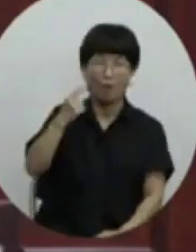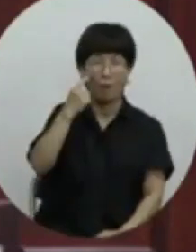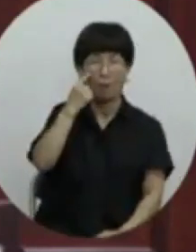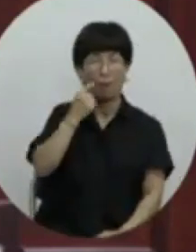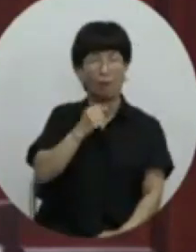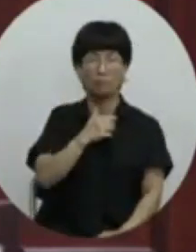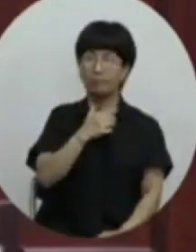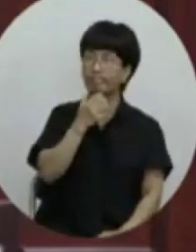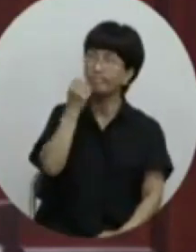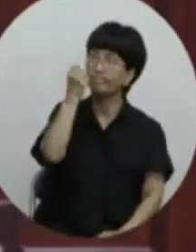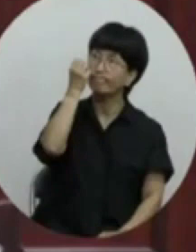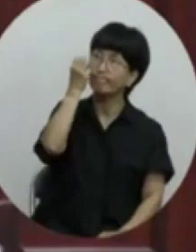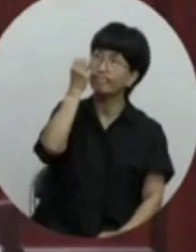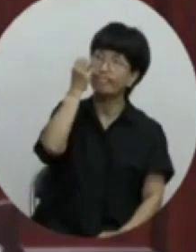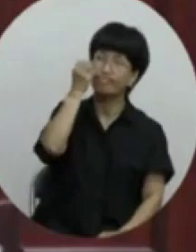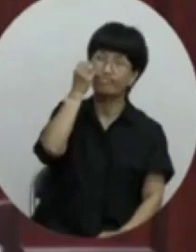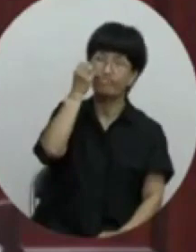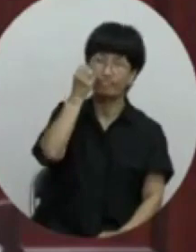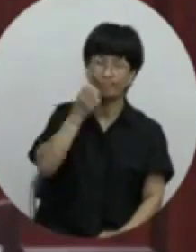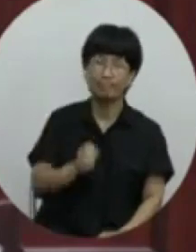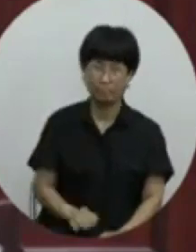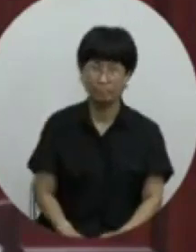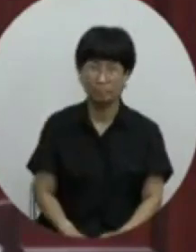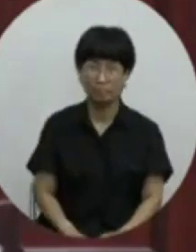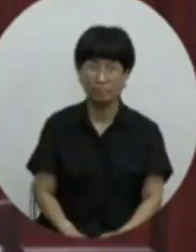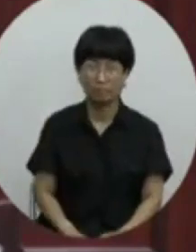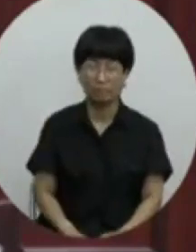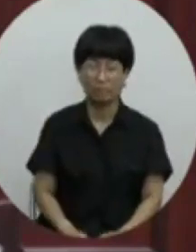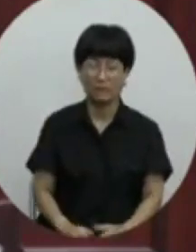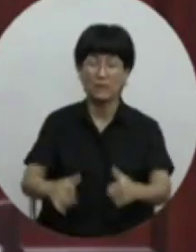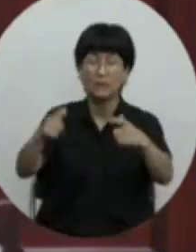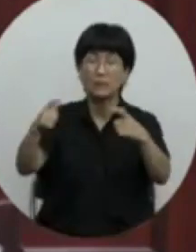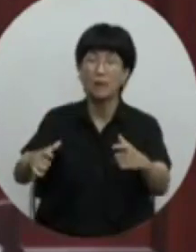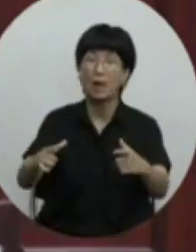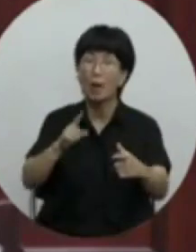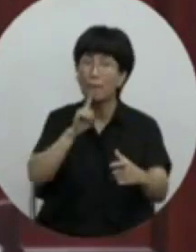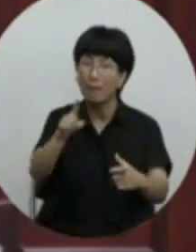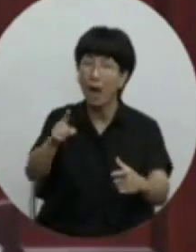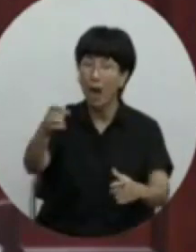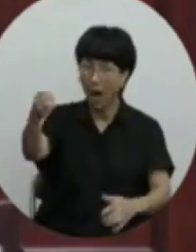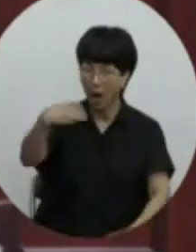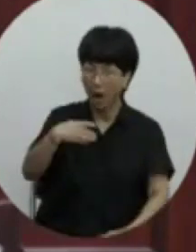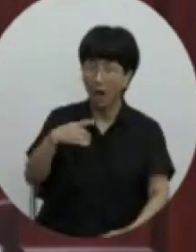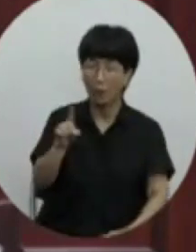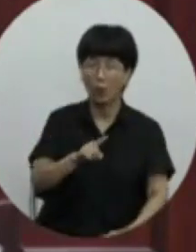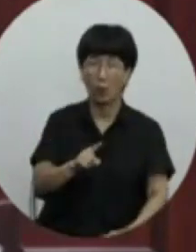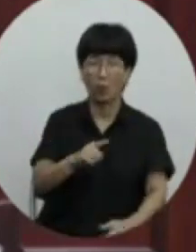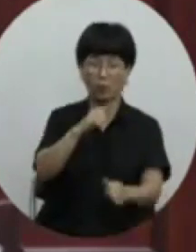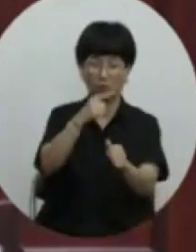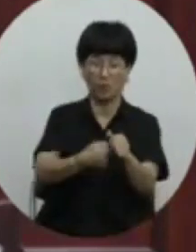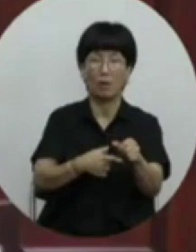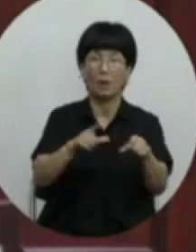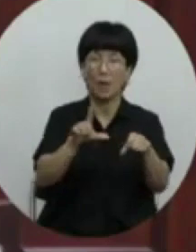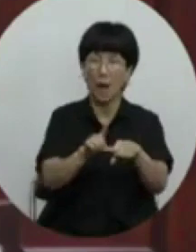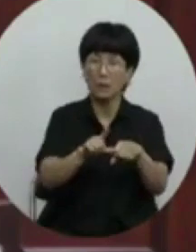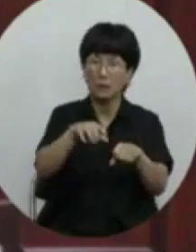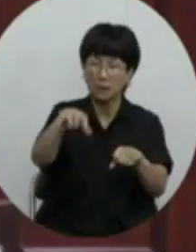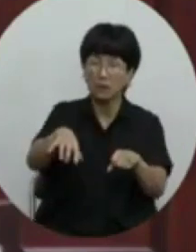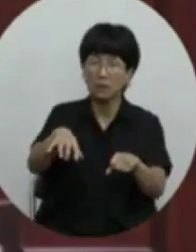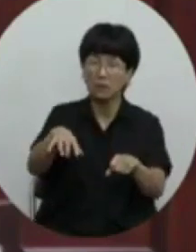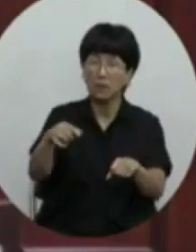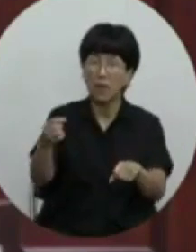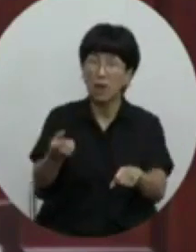수 없었습니다. 지역 주민들이 말씀하셨던 여주 천연가스 발전소에서